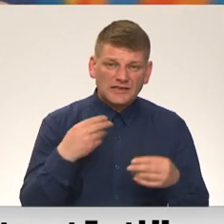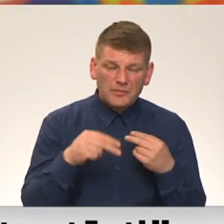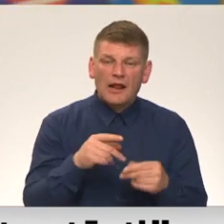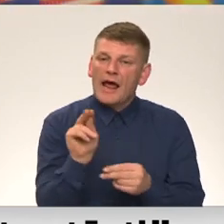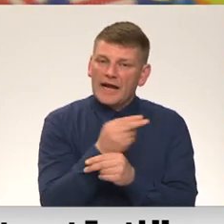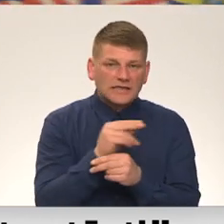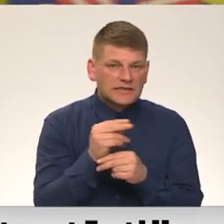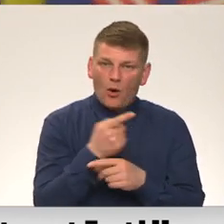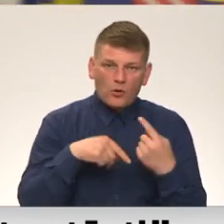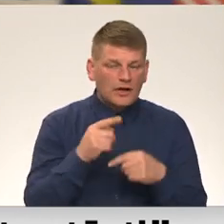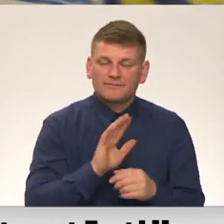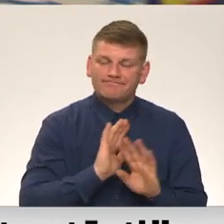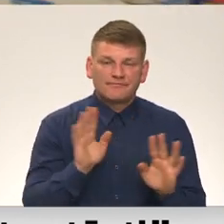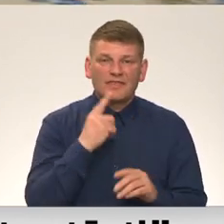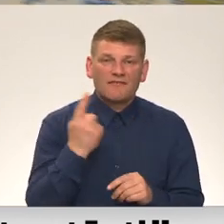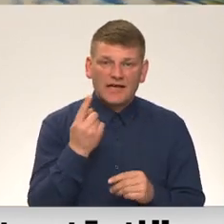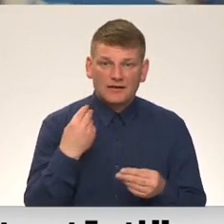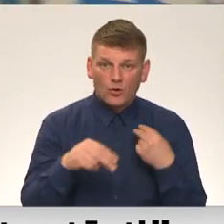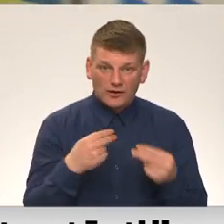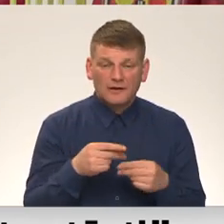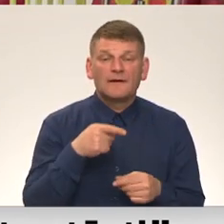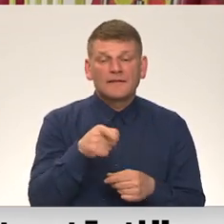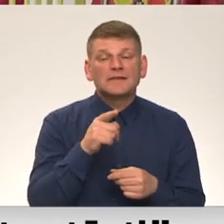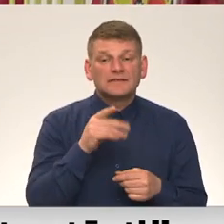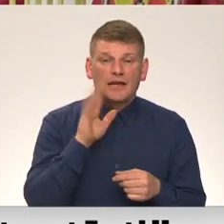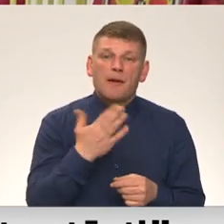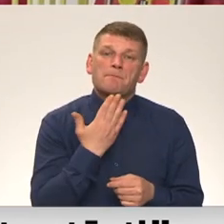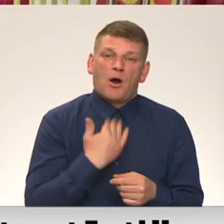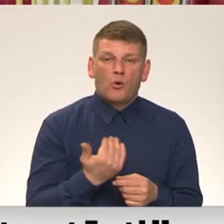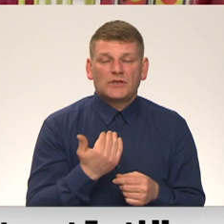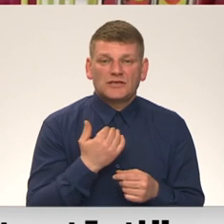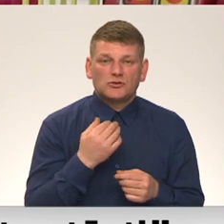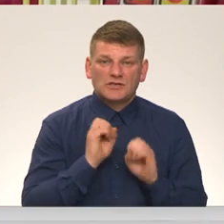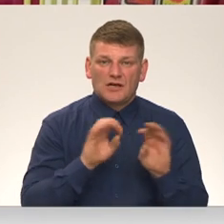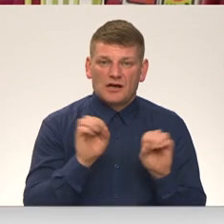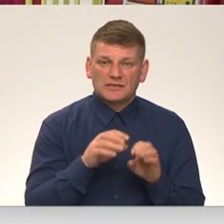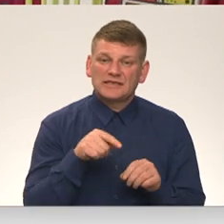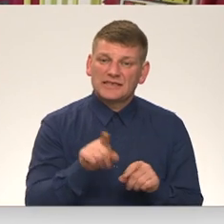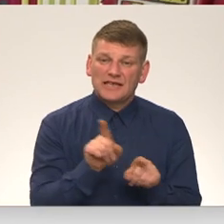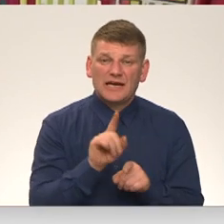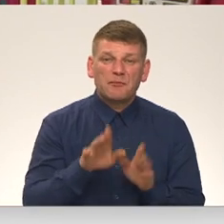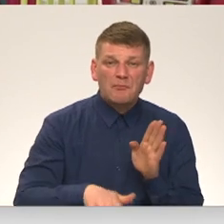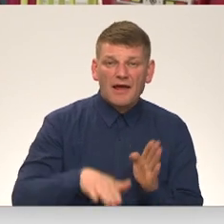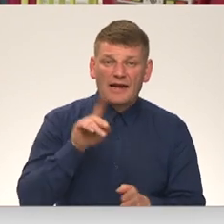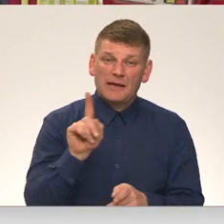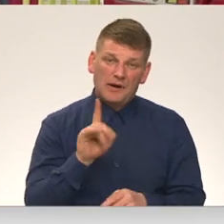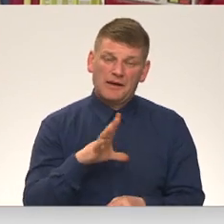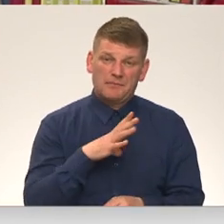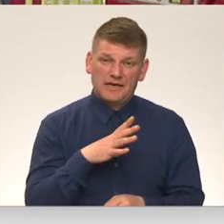rotaļlieta. Tādējādi ļaujot ikvienam sejus tas stāst. Šis tas ir kaut kas arī bērnībā ir bijis, bet